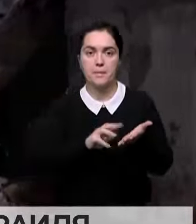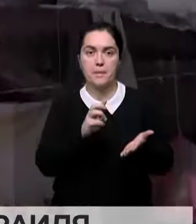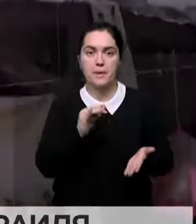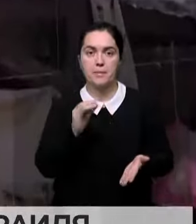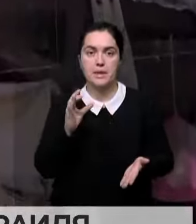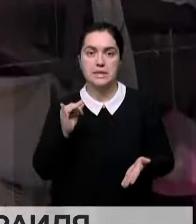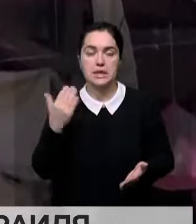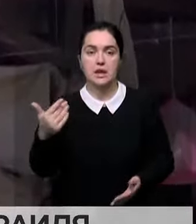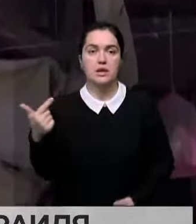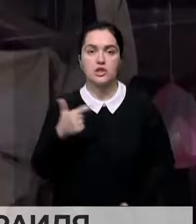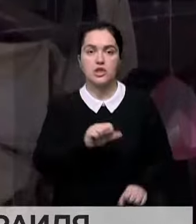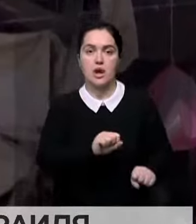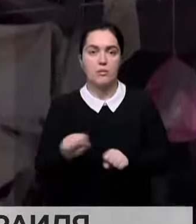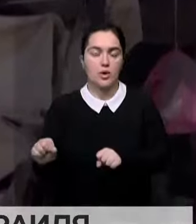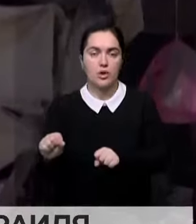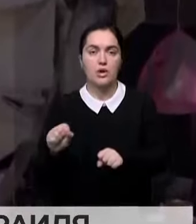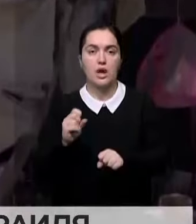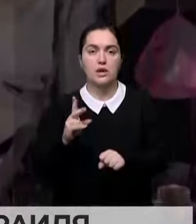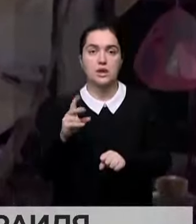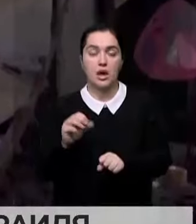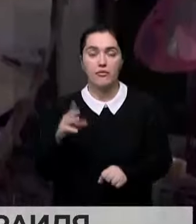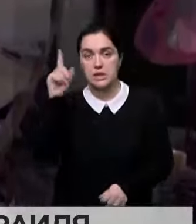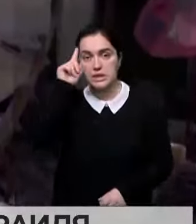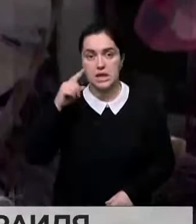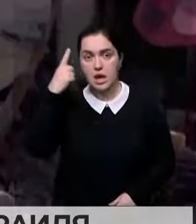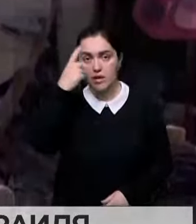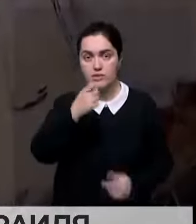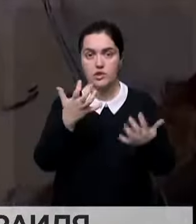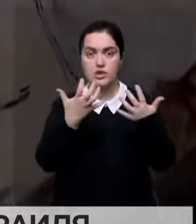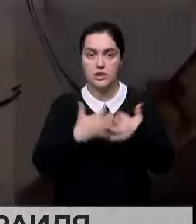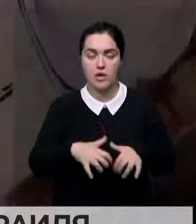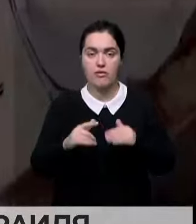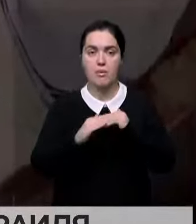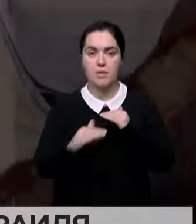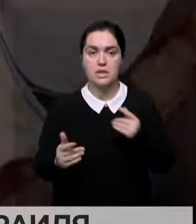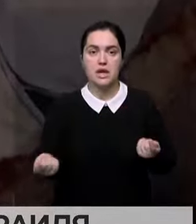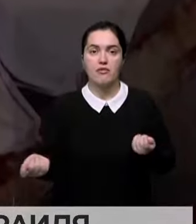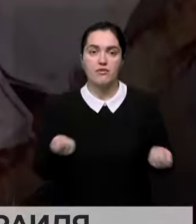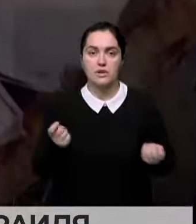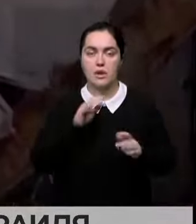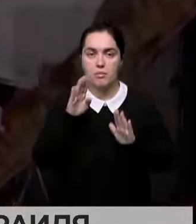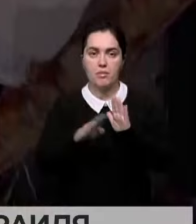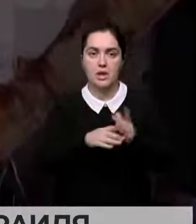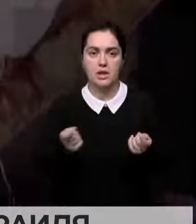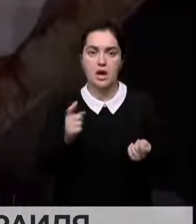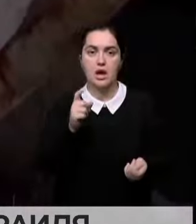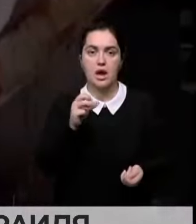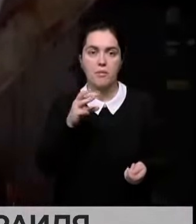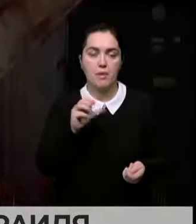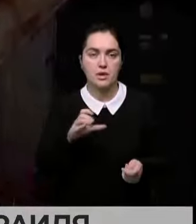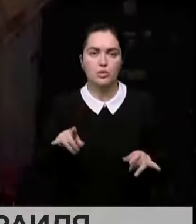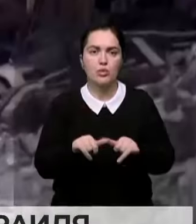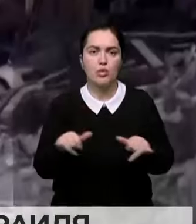со ссылкой на гражданскую оборону анклава. Сахал заявили, что цифры, опубликованные местными властями, подконтрольными Хамас